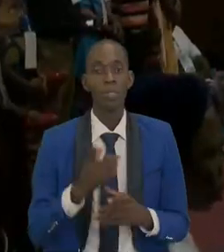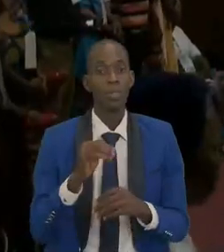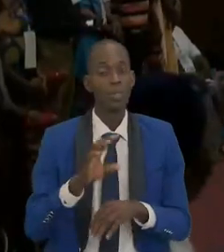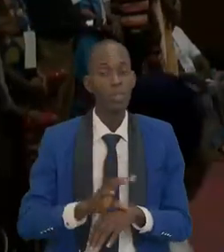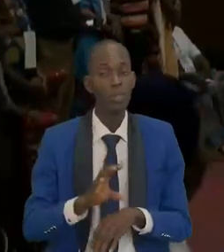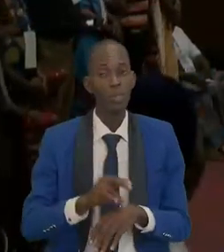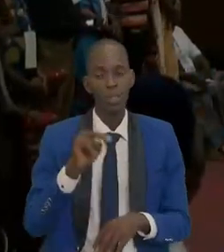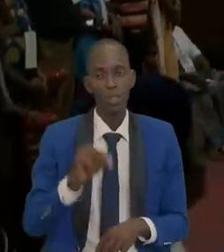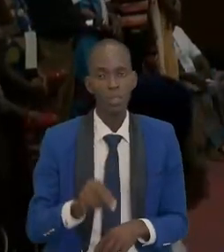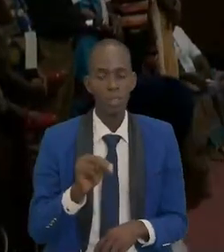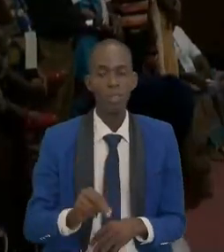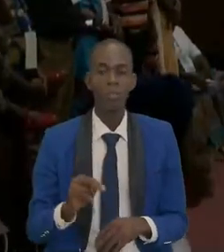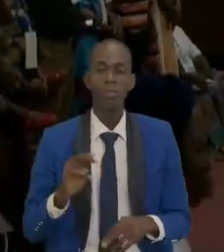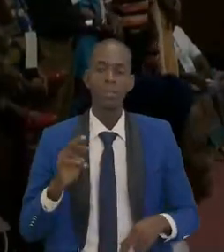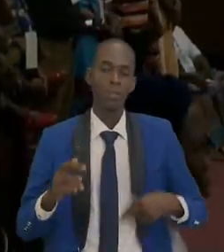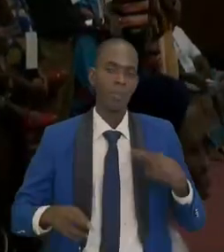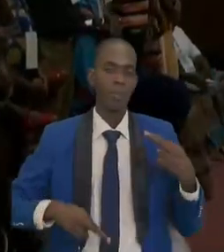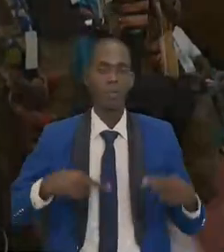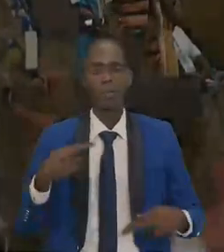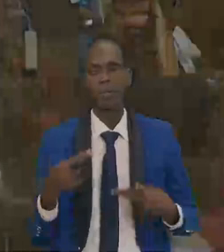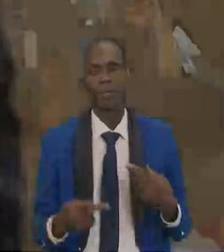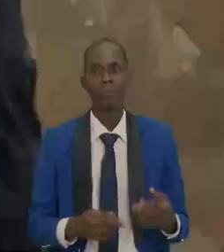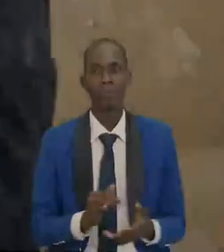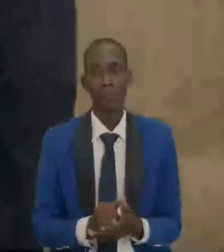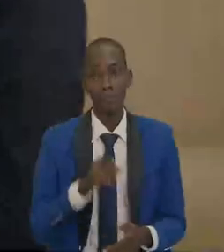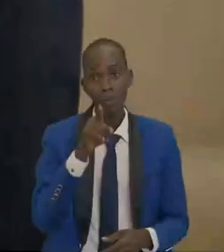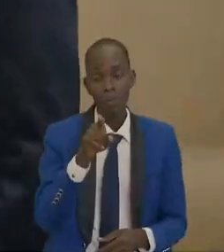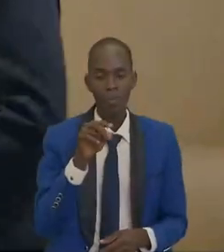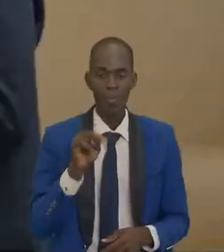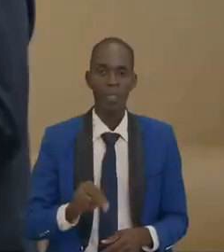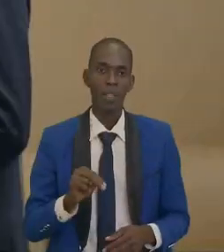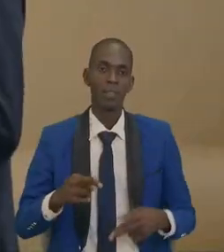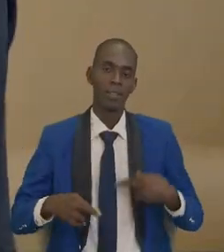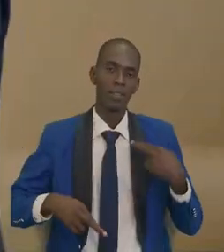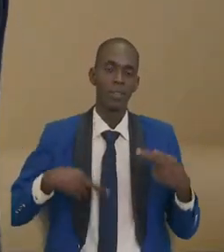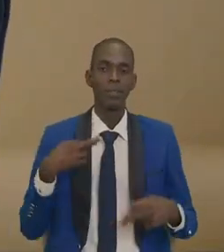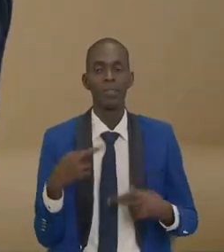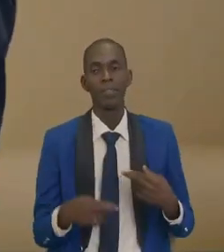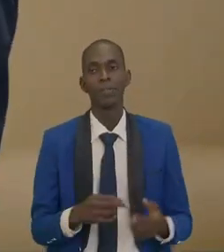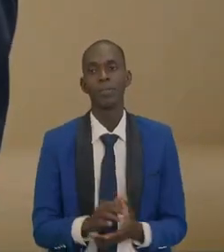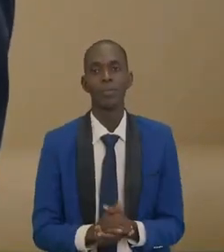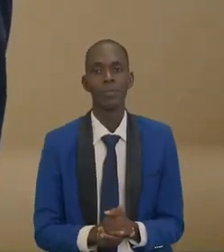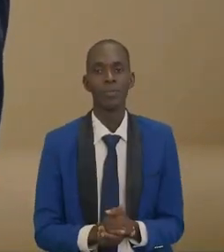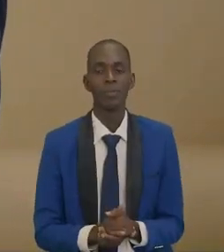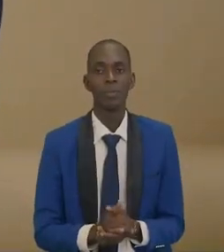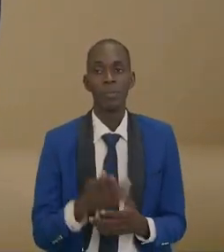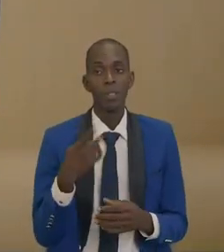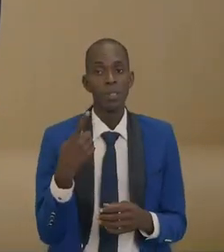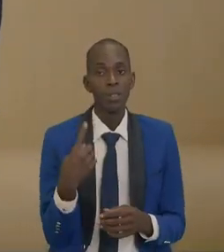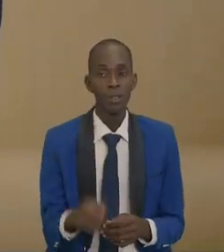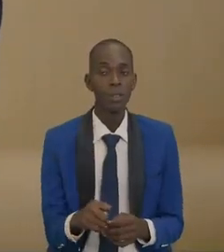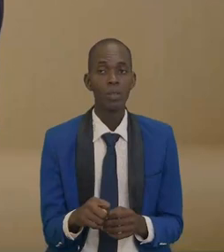L'Église a besoin du réveil. Tu as besoin du réveil. Le